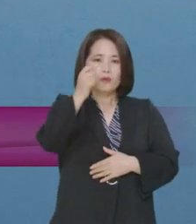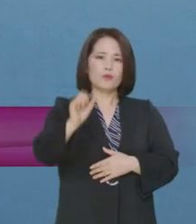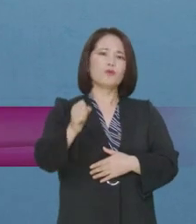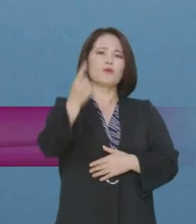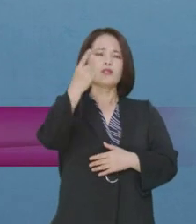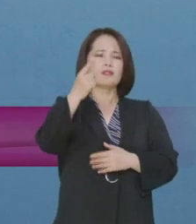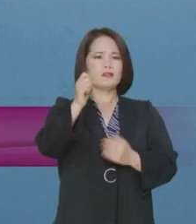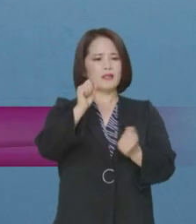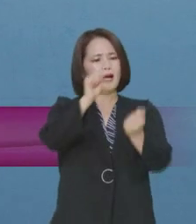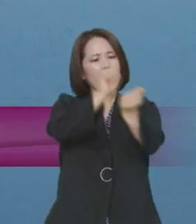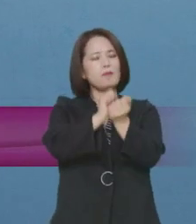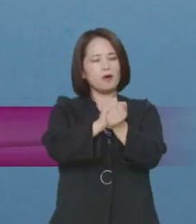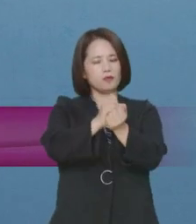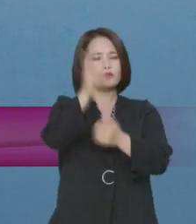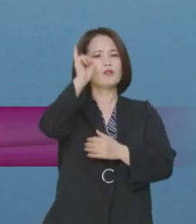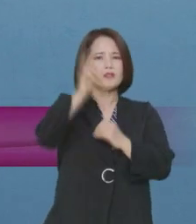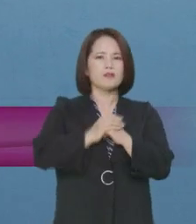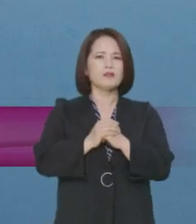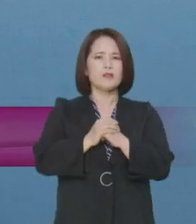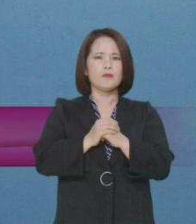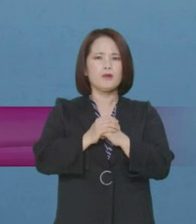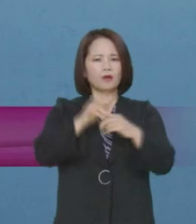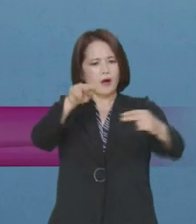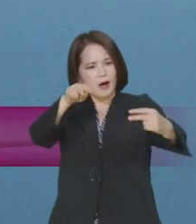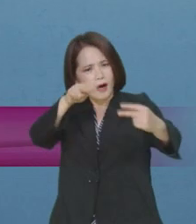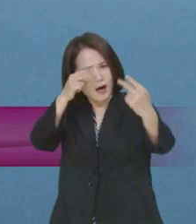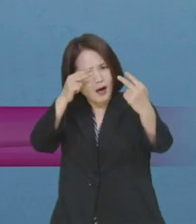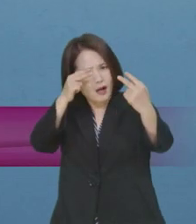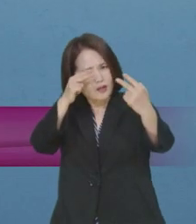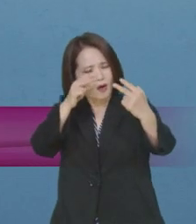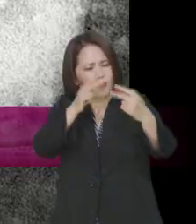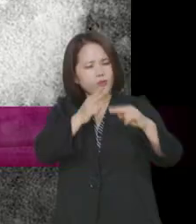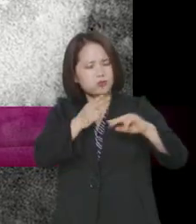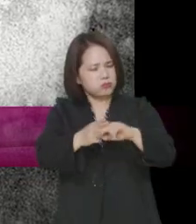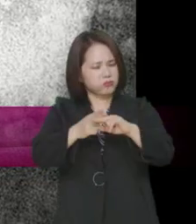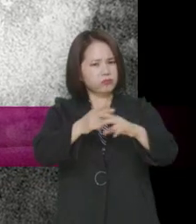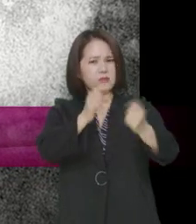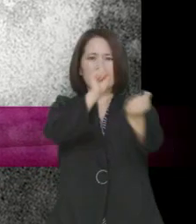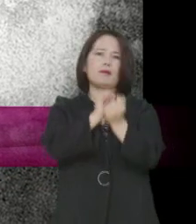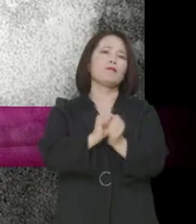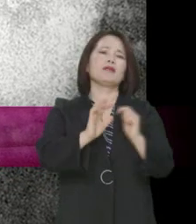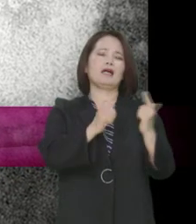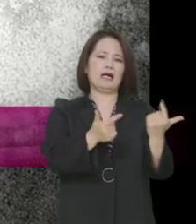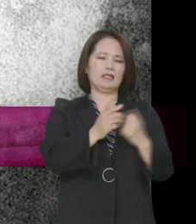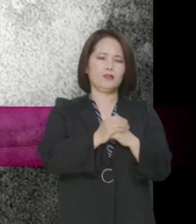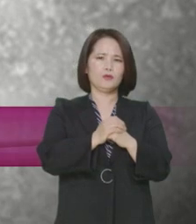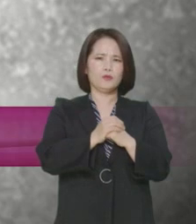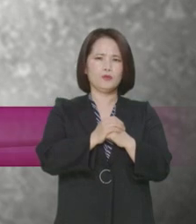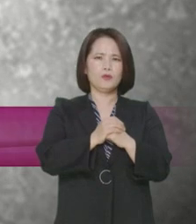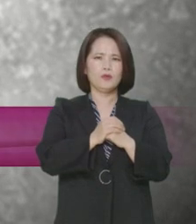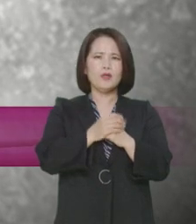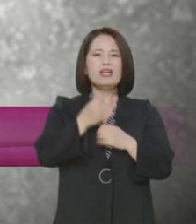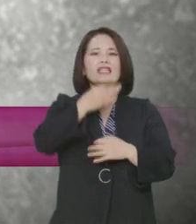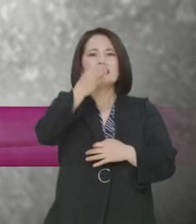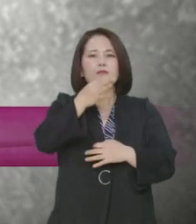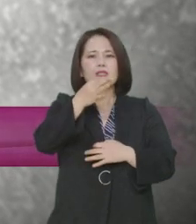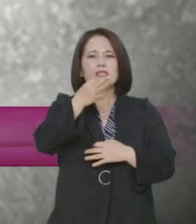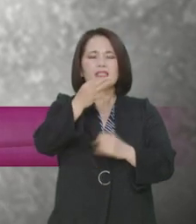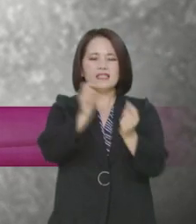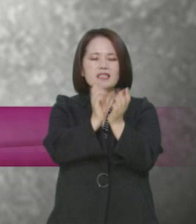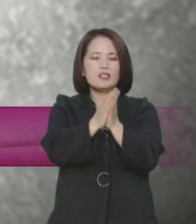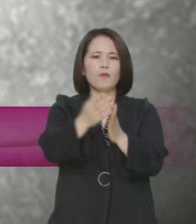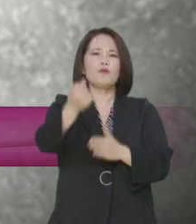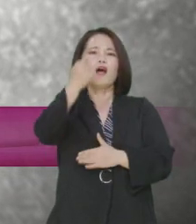감염될 수 있는데요 그렇다고 눈을 마주쳤다 고 해서 무조건 가면 되는 게 아니라 환자의 취미 그 눈에 튀어 없거나